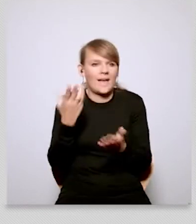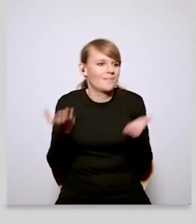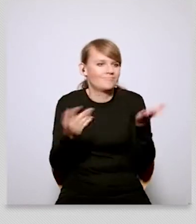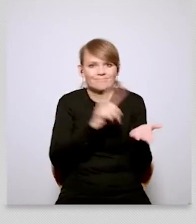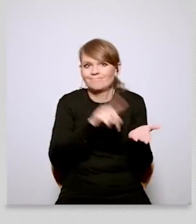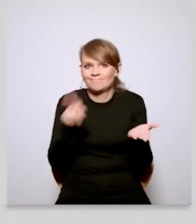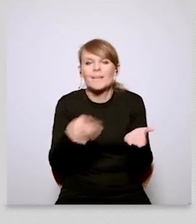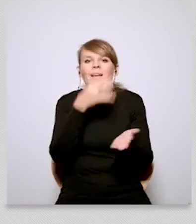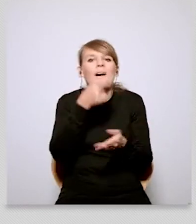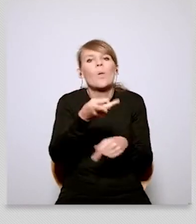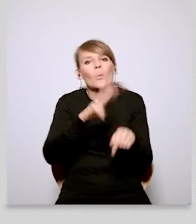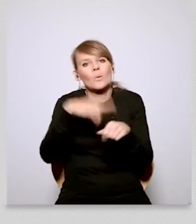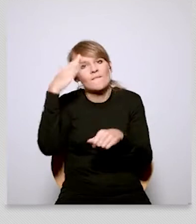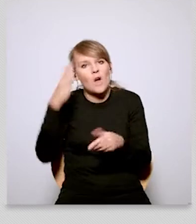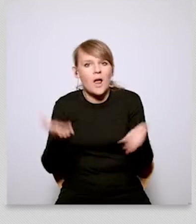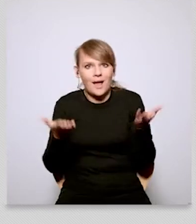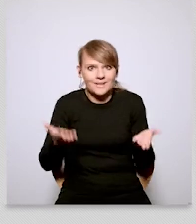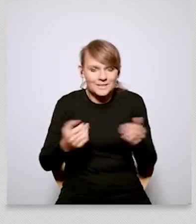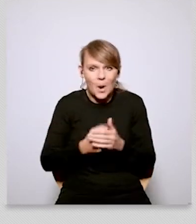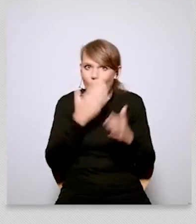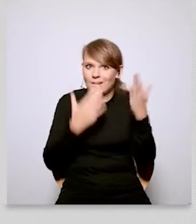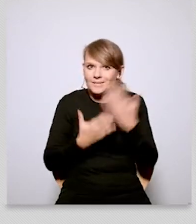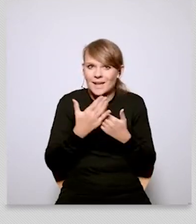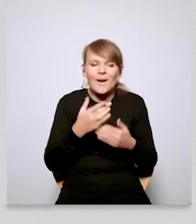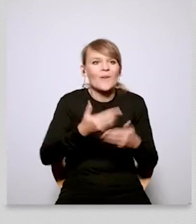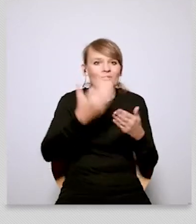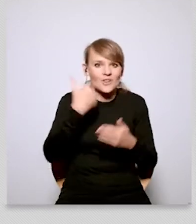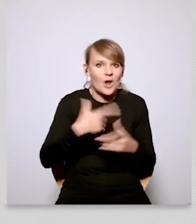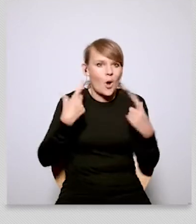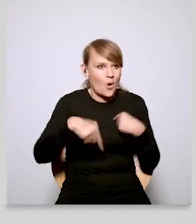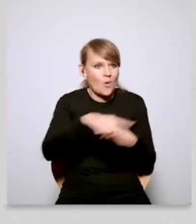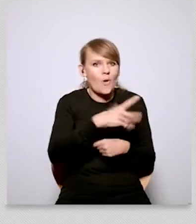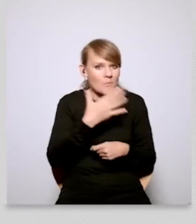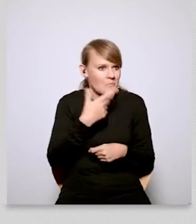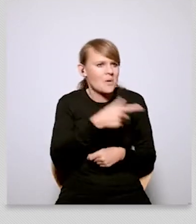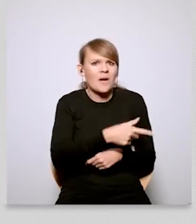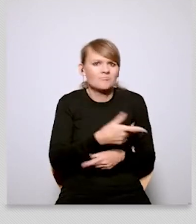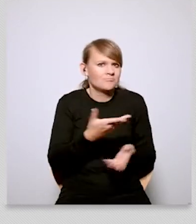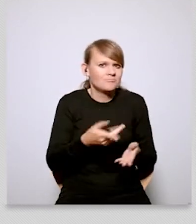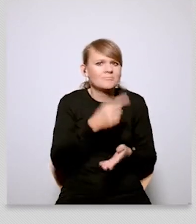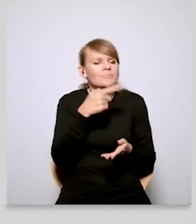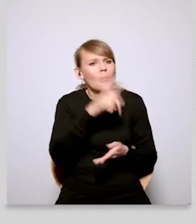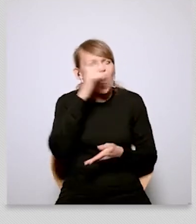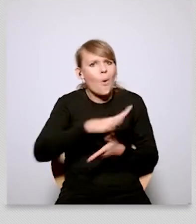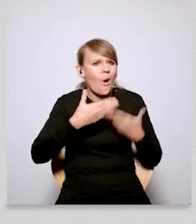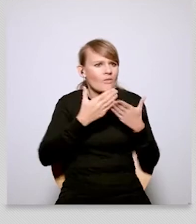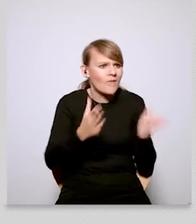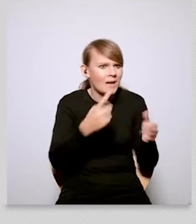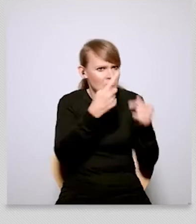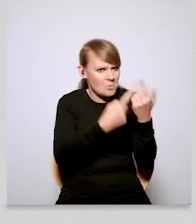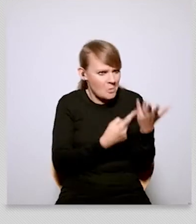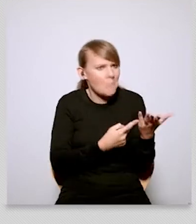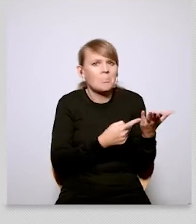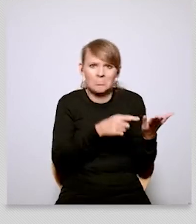wcześniej zapytane, one się generalnie opowiadają za tymi podstawowymi wartościami dotyczącymi społeczeństwa otwartego, ale jak się je